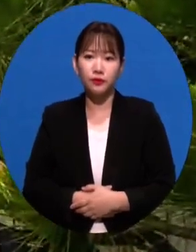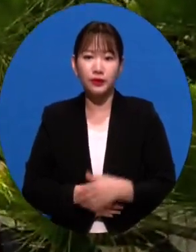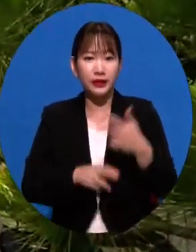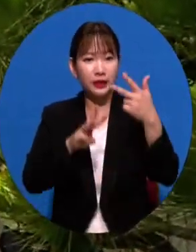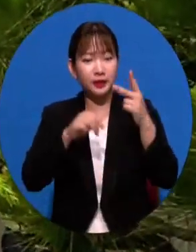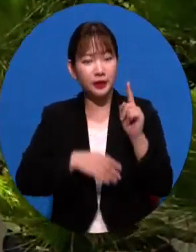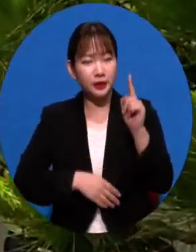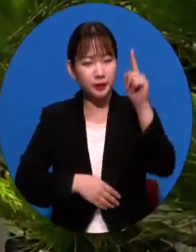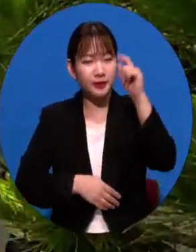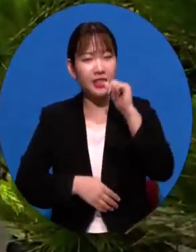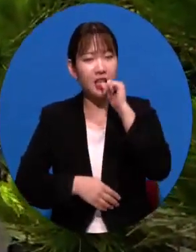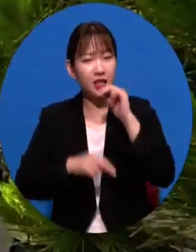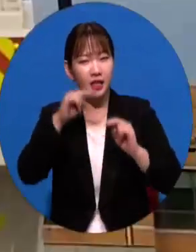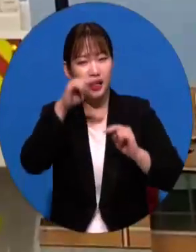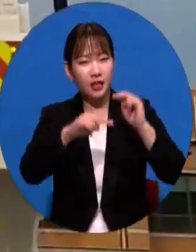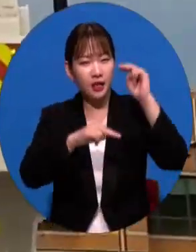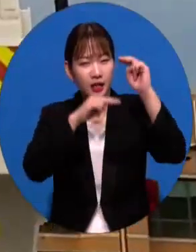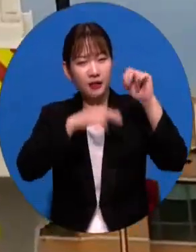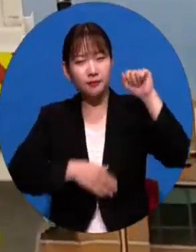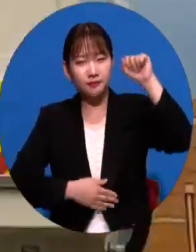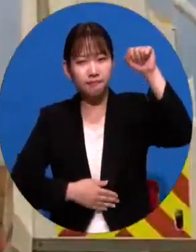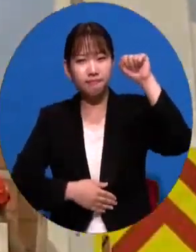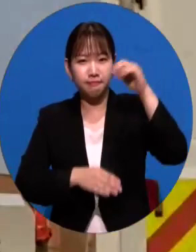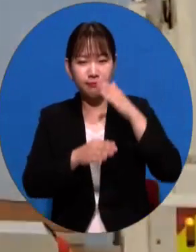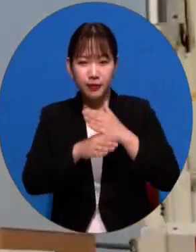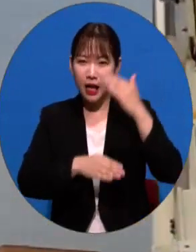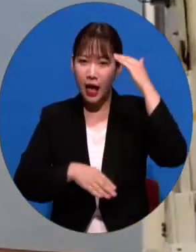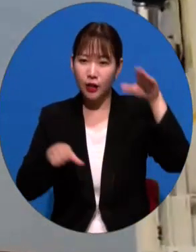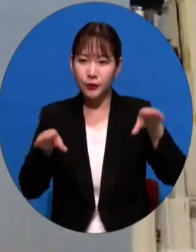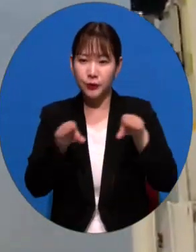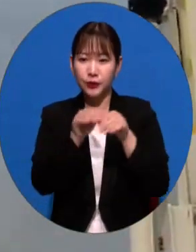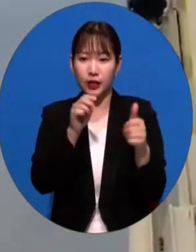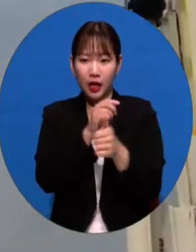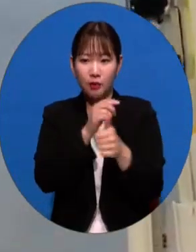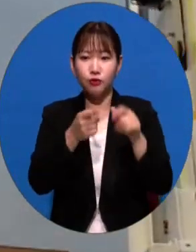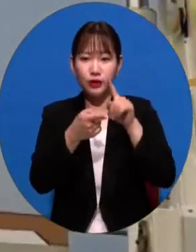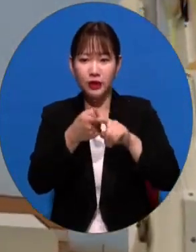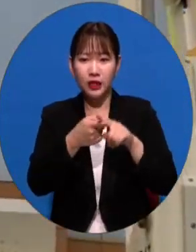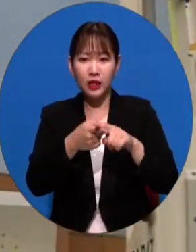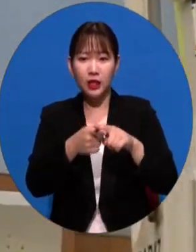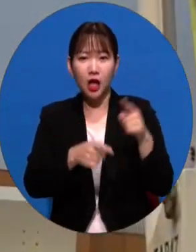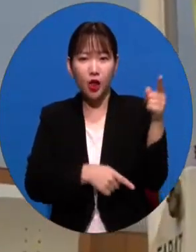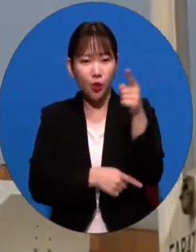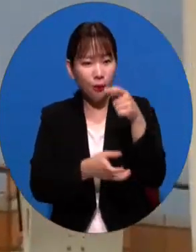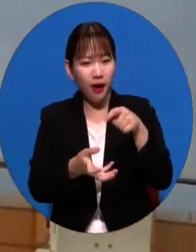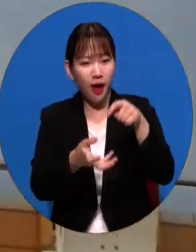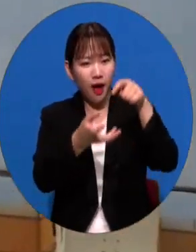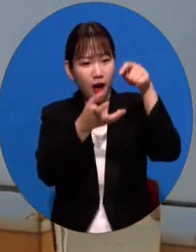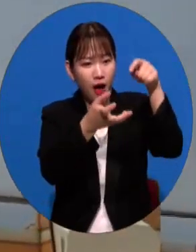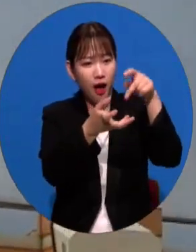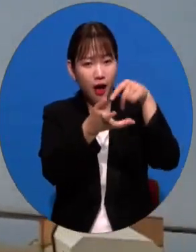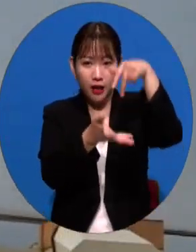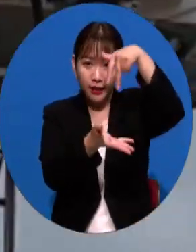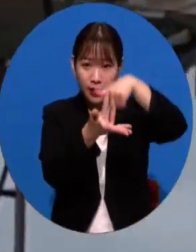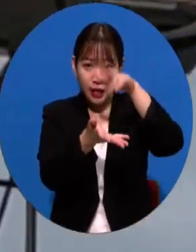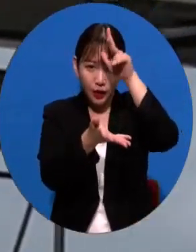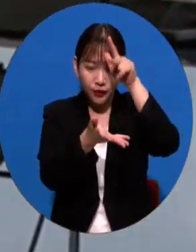7m 높이 철제 구조물에서 고공농성 중인 한국노총 간부를 향해 소방굴절차에 탄 경찰이